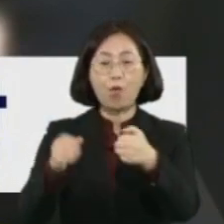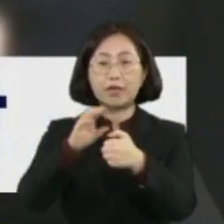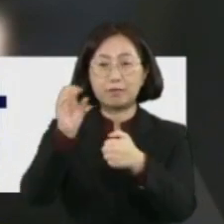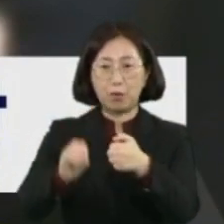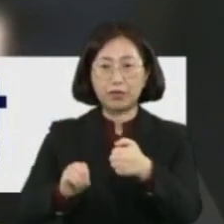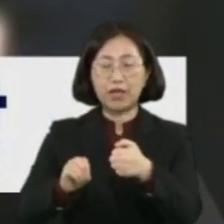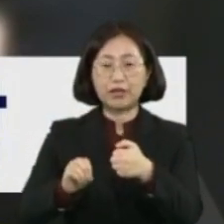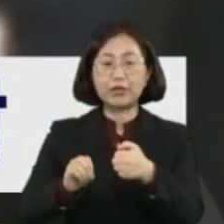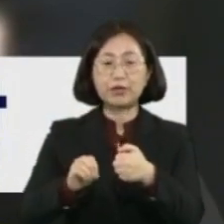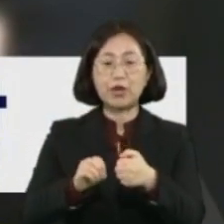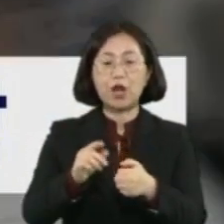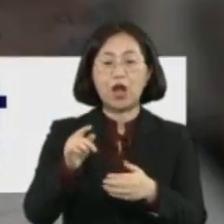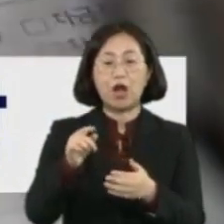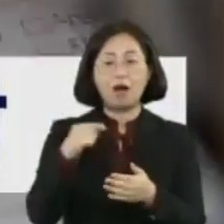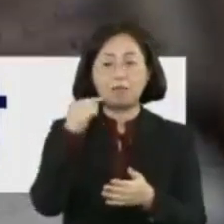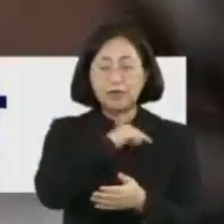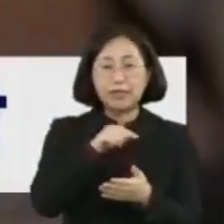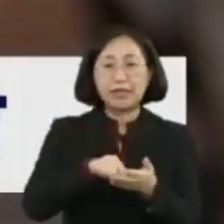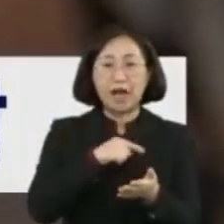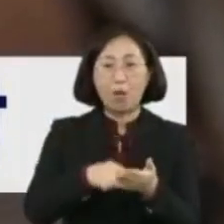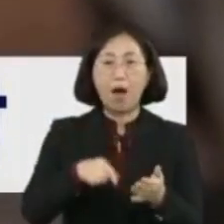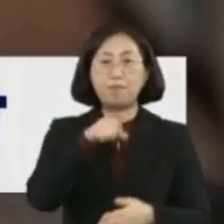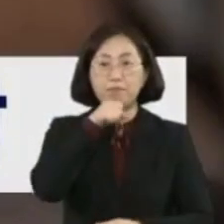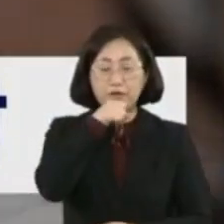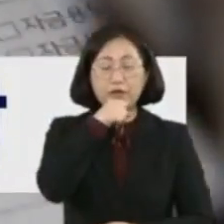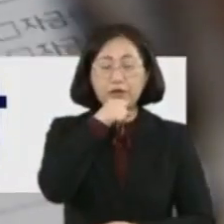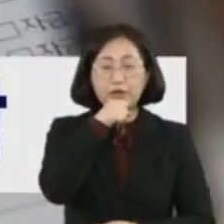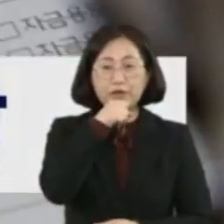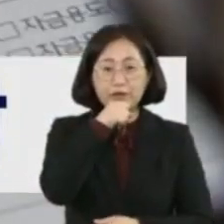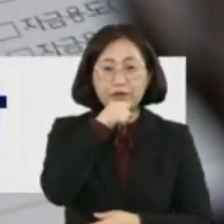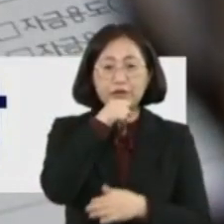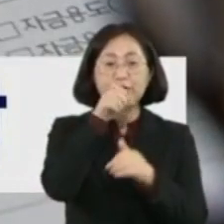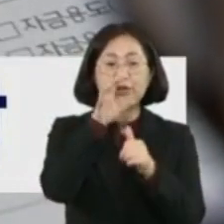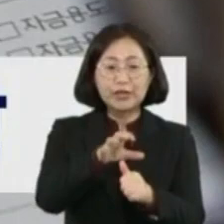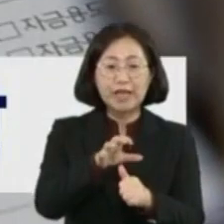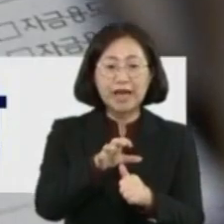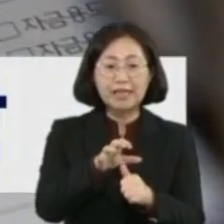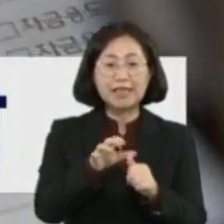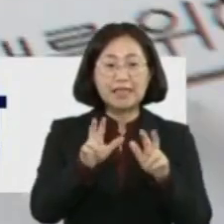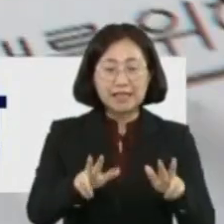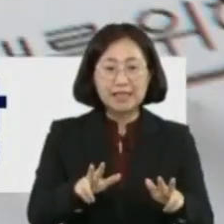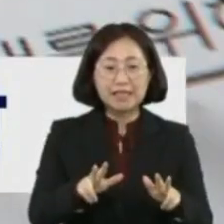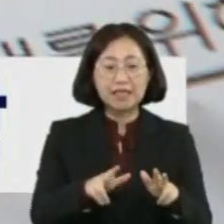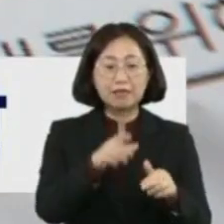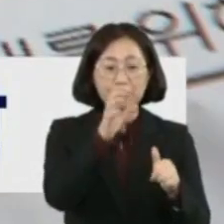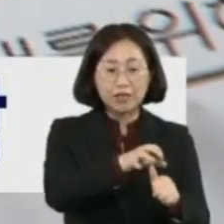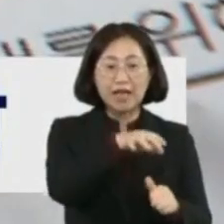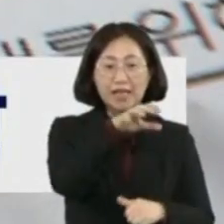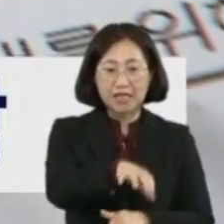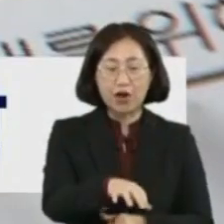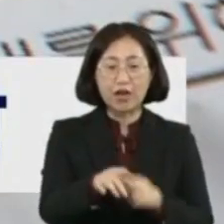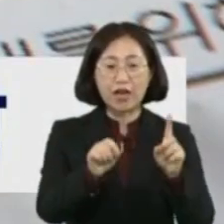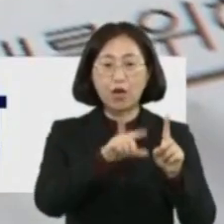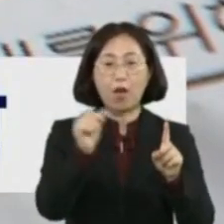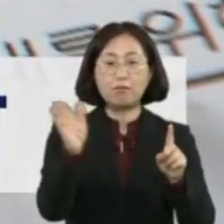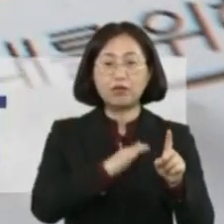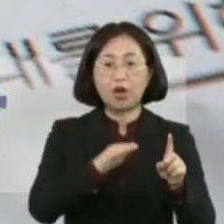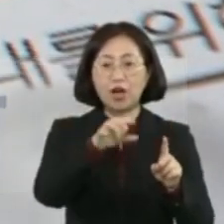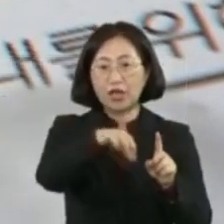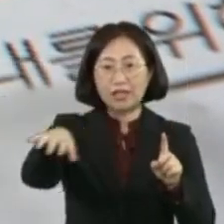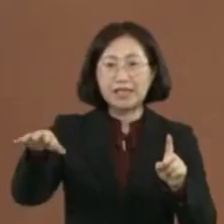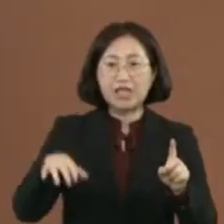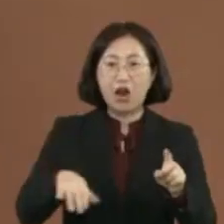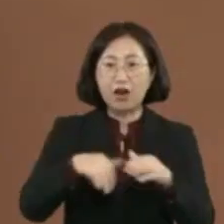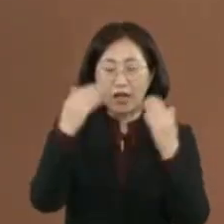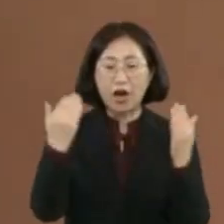묶는 총부채 원리금 상환 비율 DSR 규제를 기존 규제 지역에서 1월부터 전 지역에 걸쳐